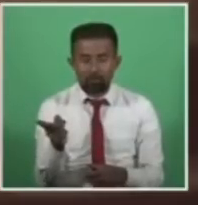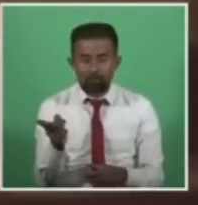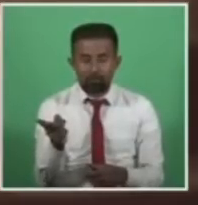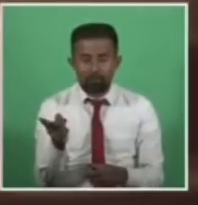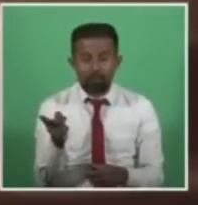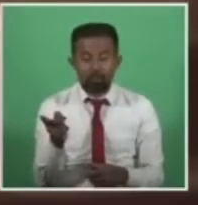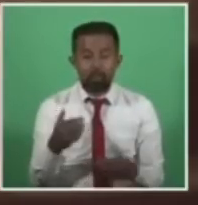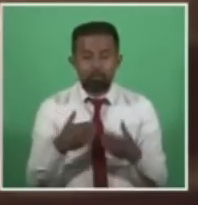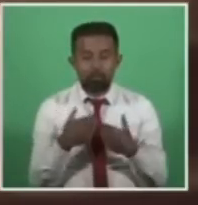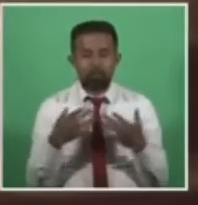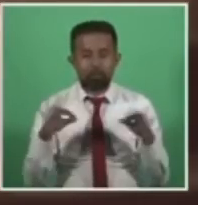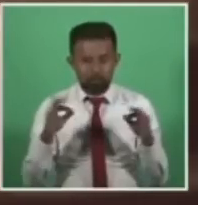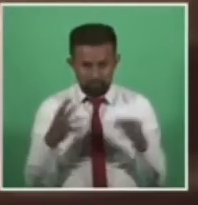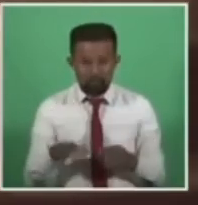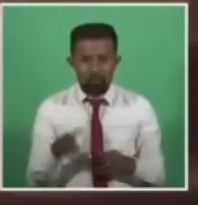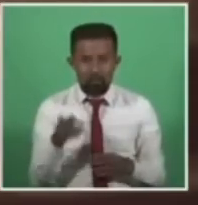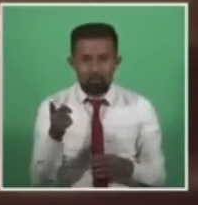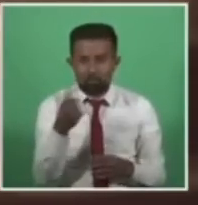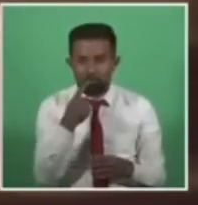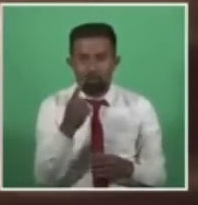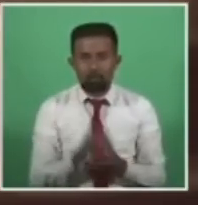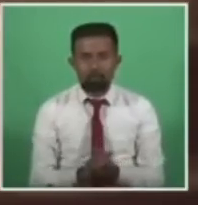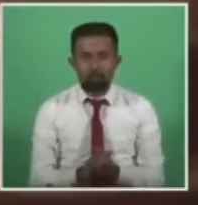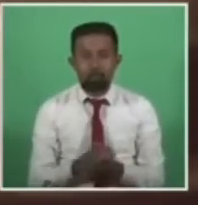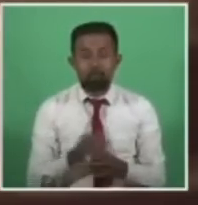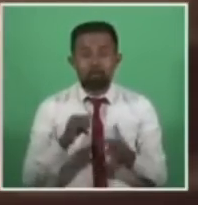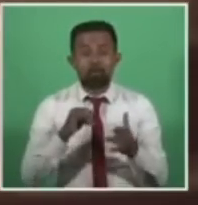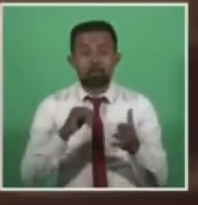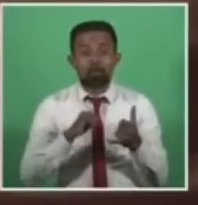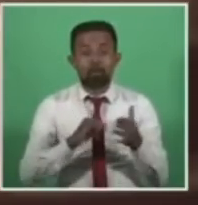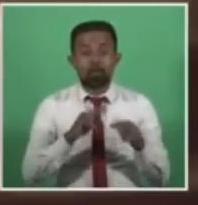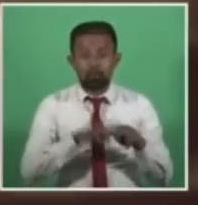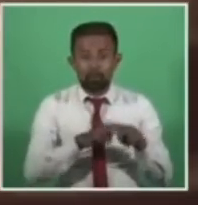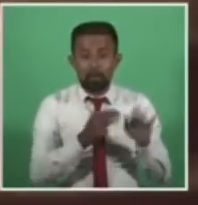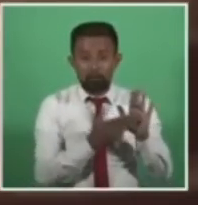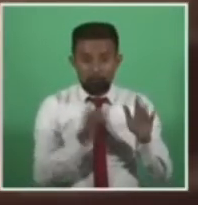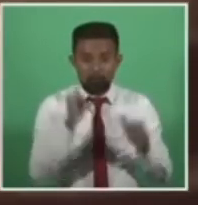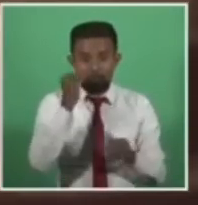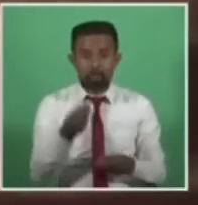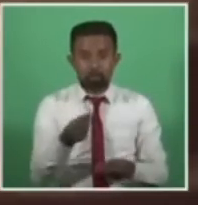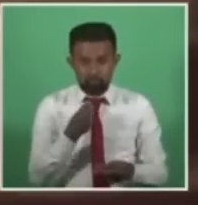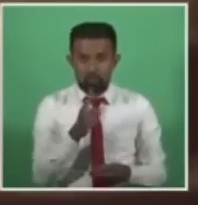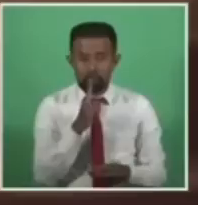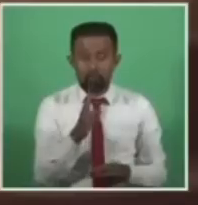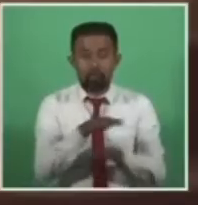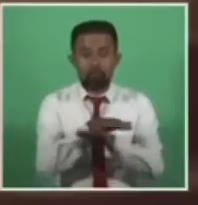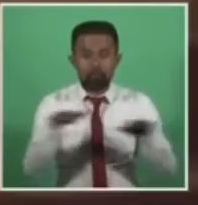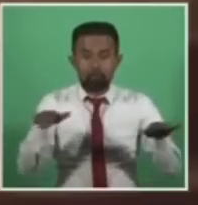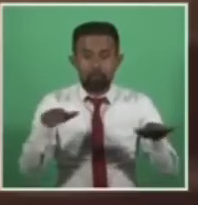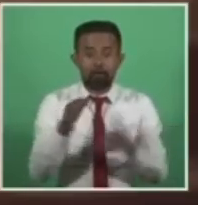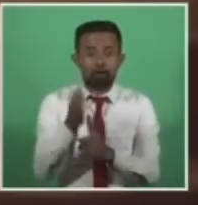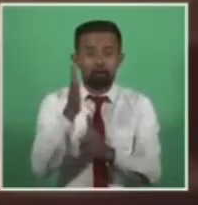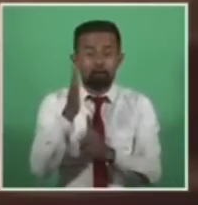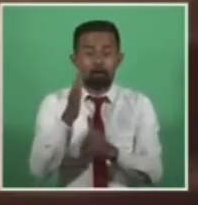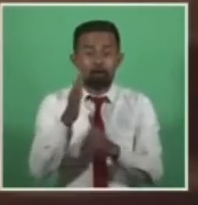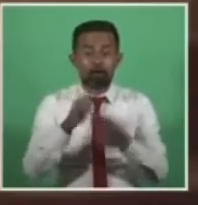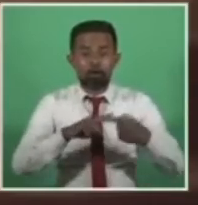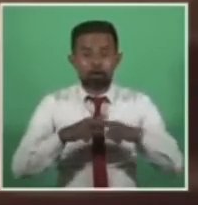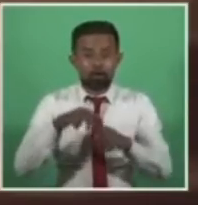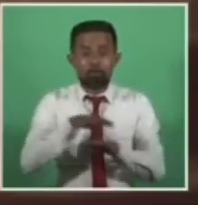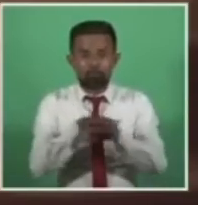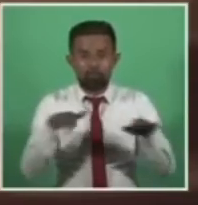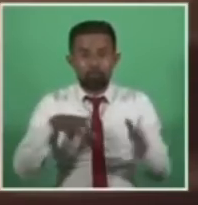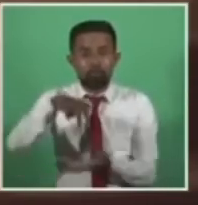එතුමා තමයි මම නිදොස් නිදහස් කරේ කිව්වා, මම ෆීල් මාෂල් කරා කිව්වා. එතුමාගේ වේදිකාවට, ජනාධිපති වේදිකාවට